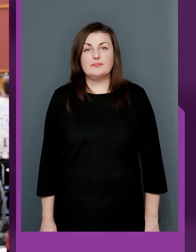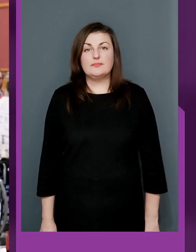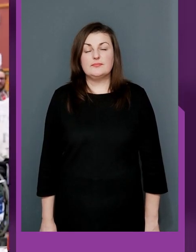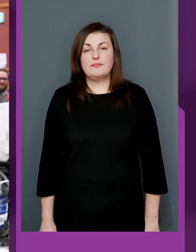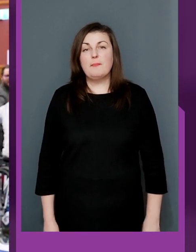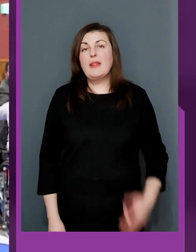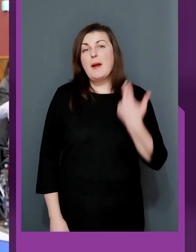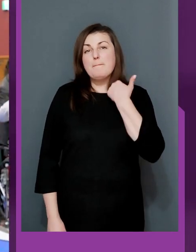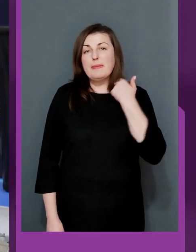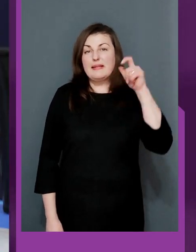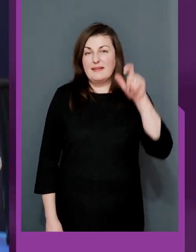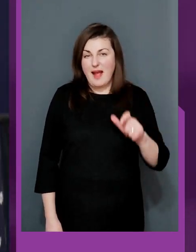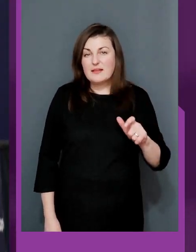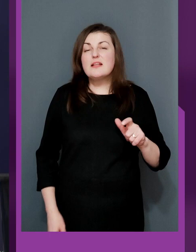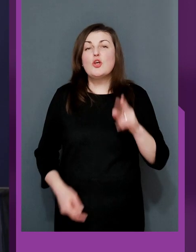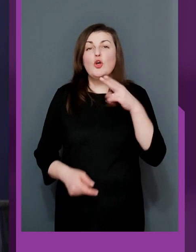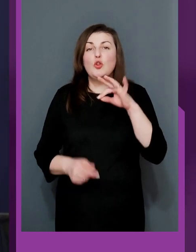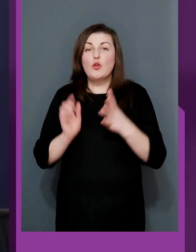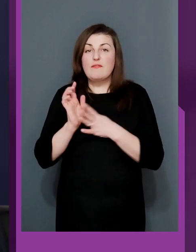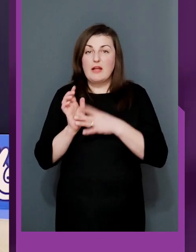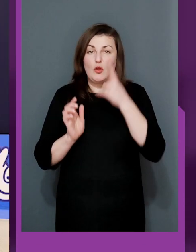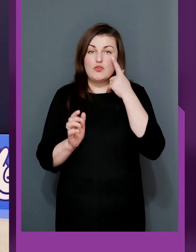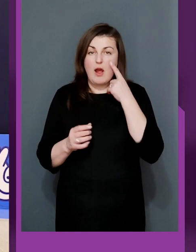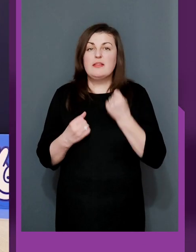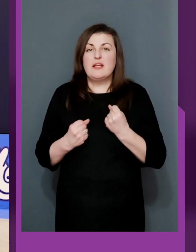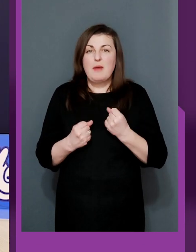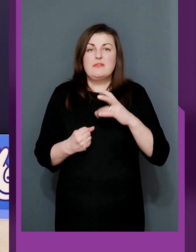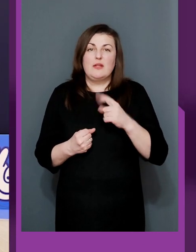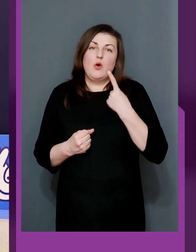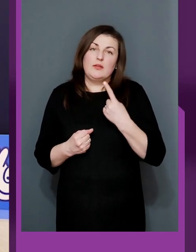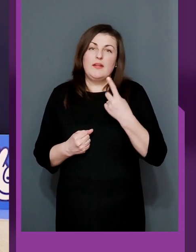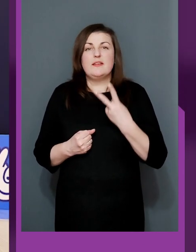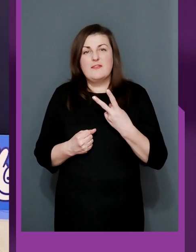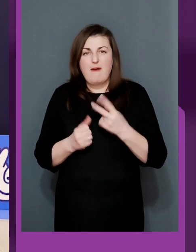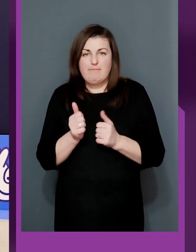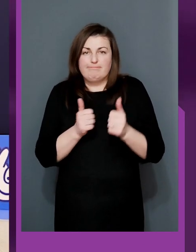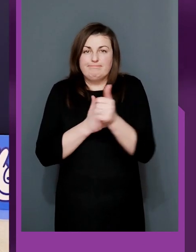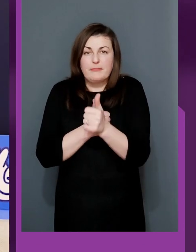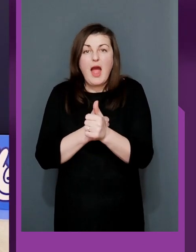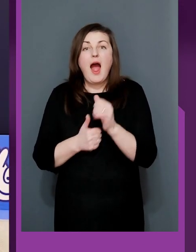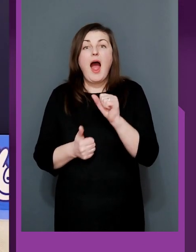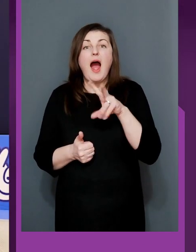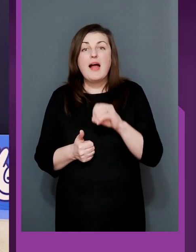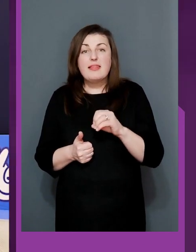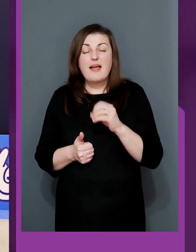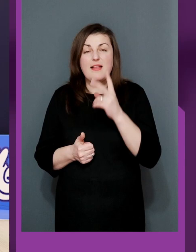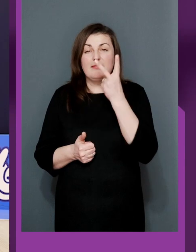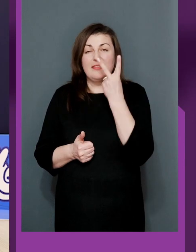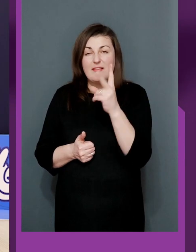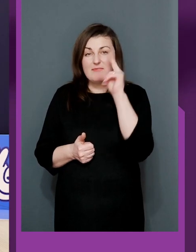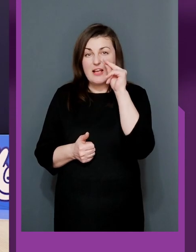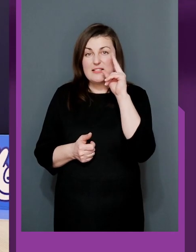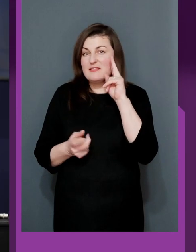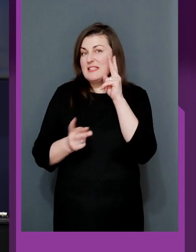силах британець Пірс гілівер до девятого очка тримався на 1-два поінти попереду але двозначна